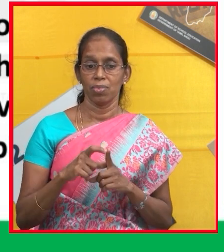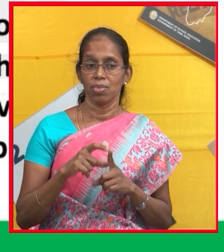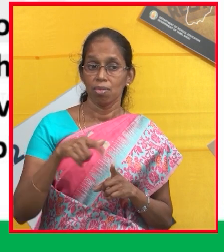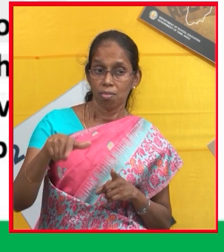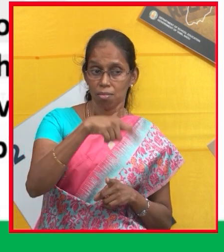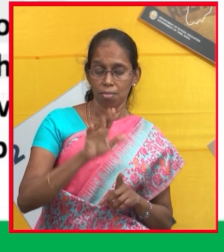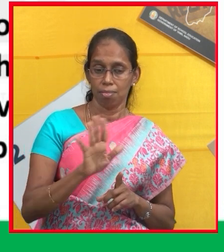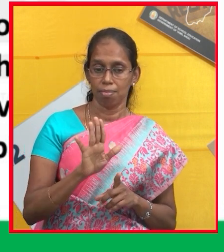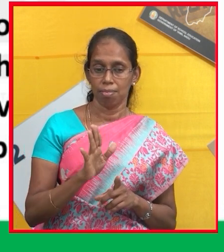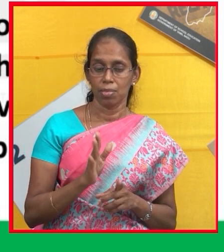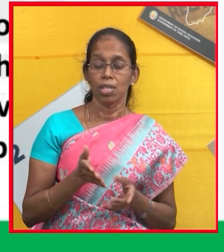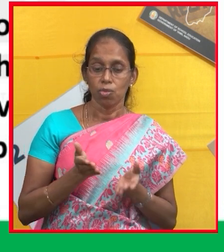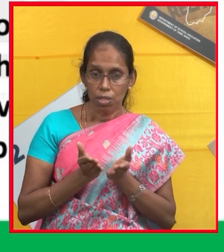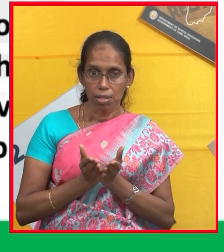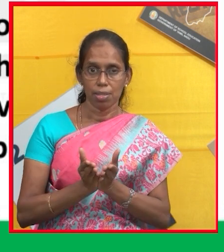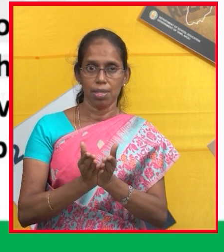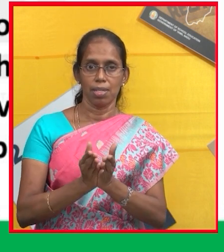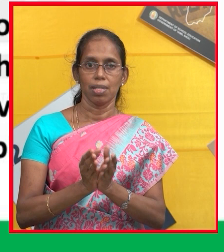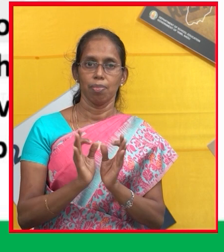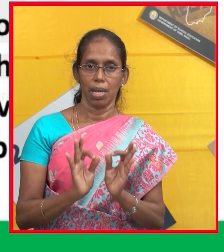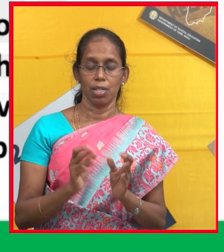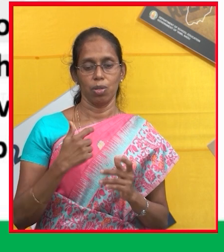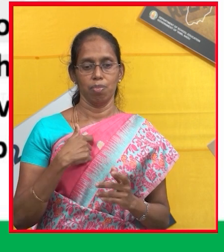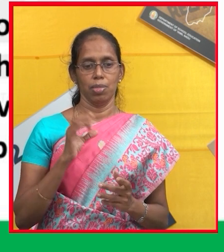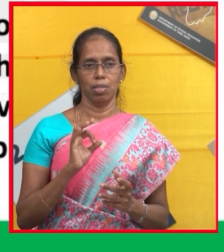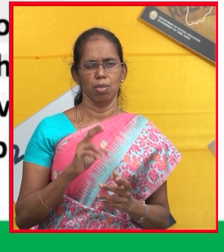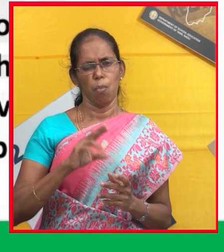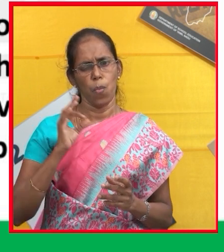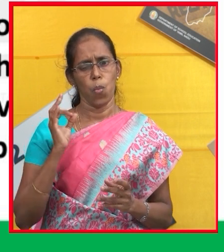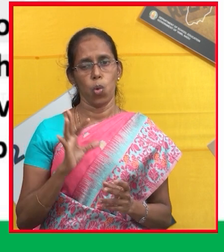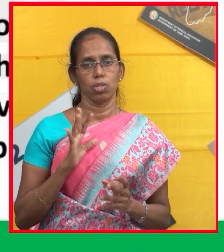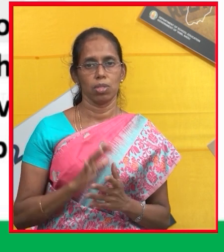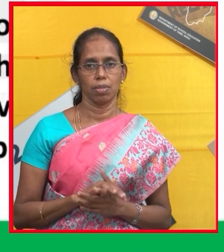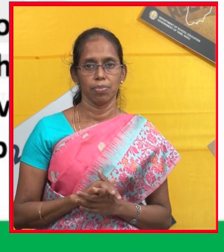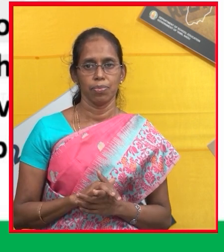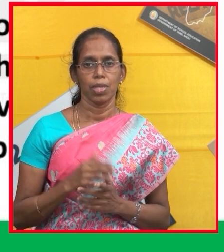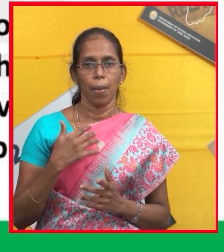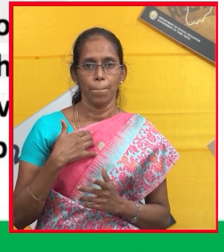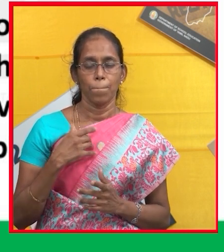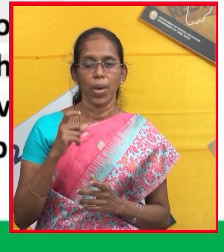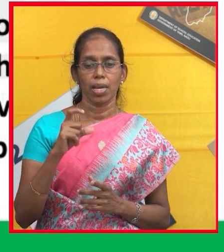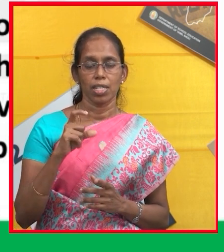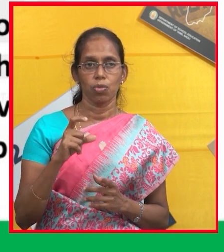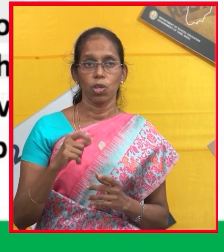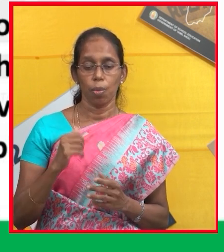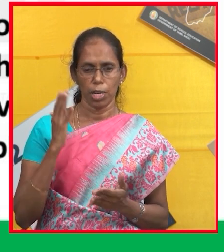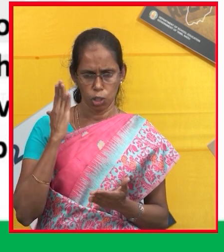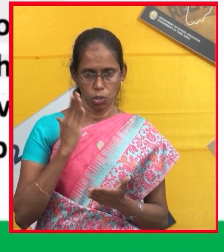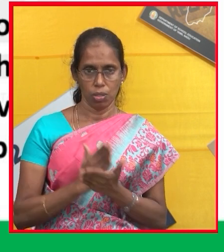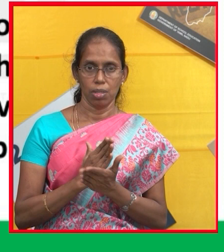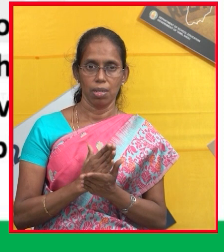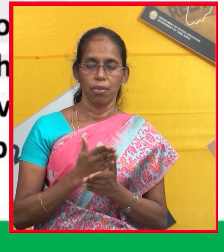destination. It was the journey that mattered to me the most. So my contention was to make